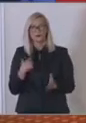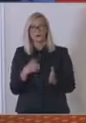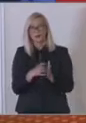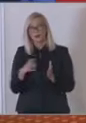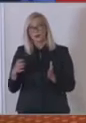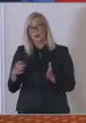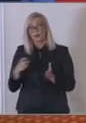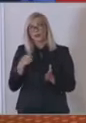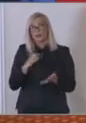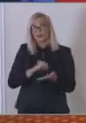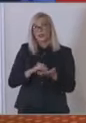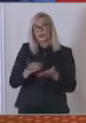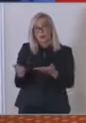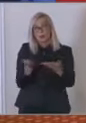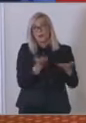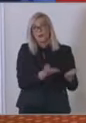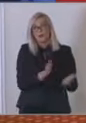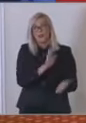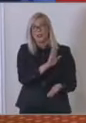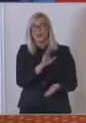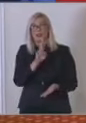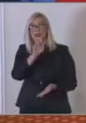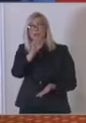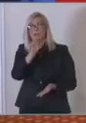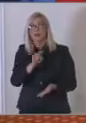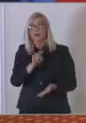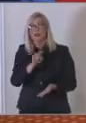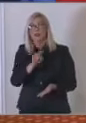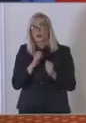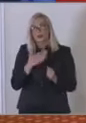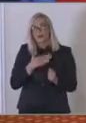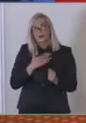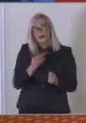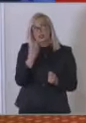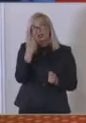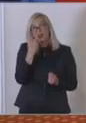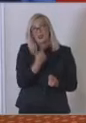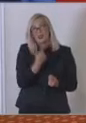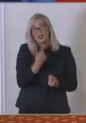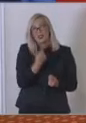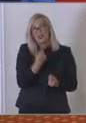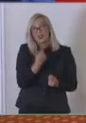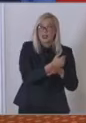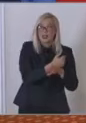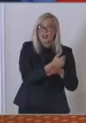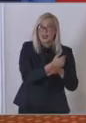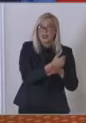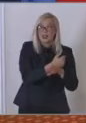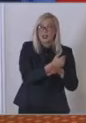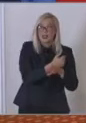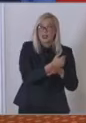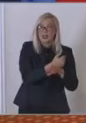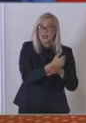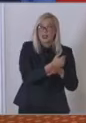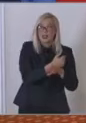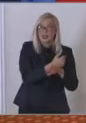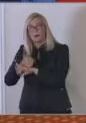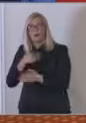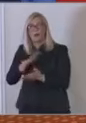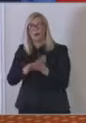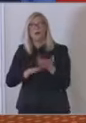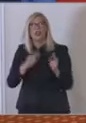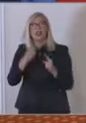Në vazhdimësi të ndaruar gazetar, urdhëroni me pyetje, urdhëruar që të kemi dy pyetje për një kryeministër, dy pyetje për kryeministrin